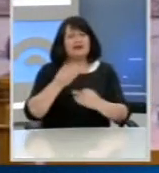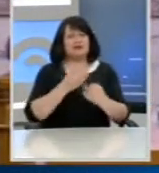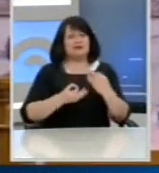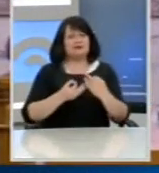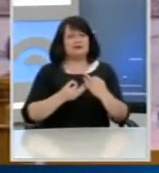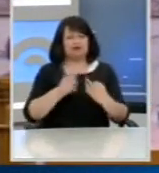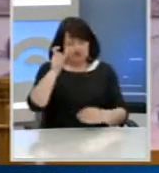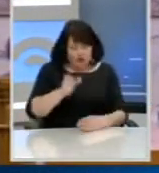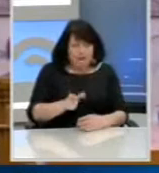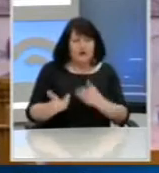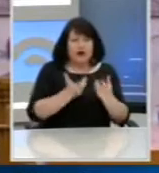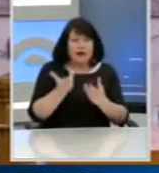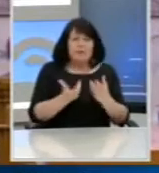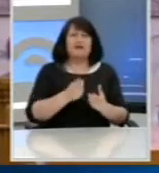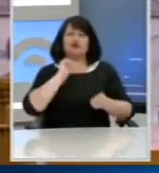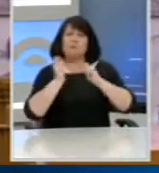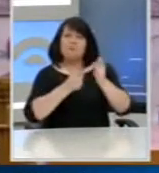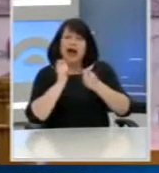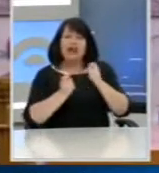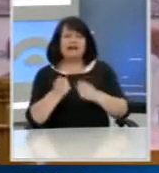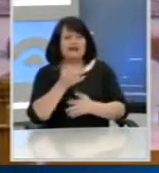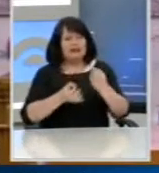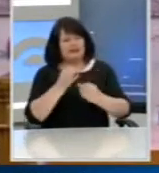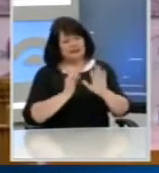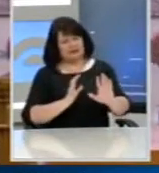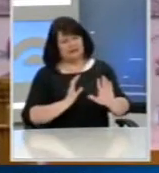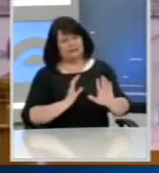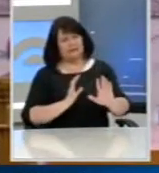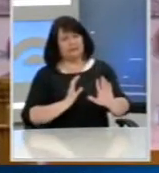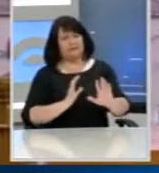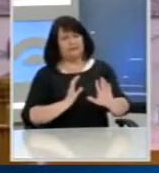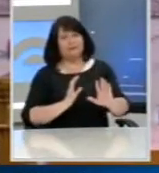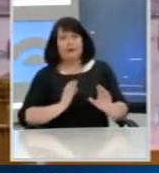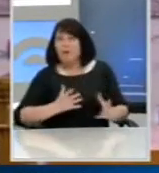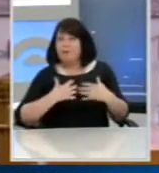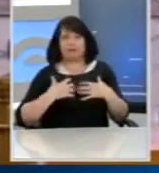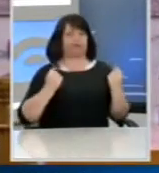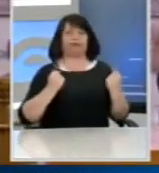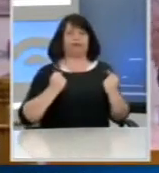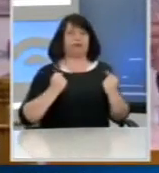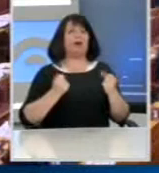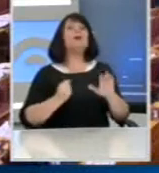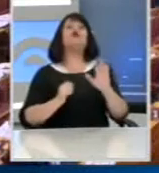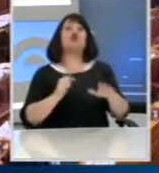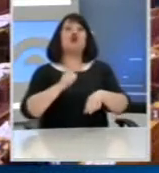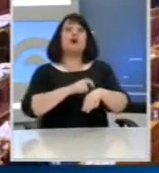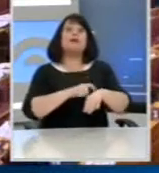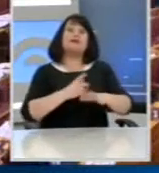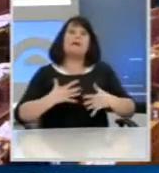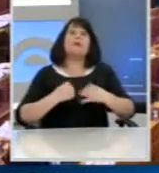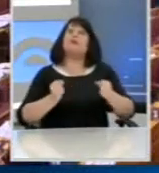και στον ίδιο και στο πάρτι. Και θέλω να σας πω, μην εξεγείρεστε τώρα.